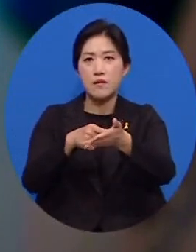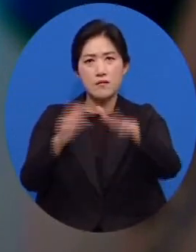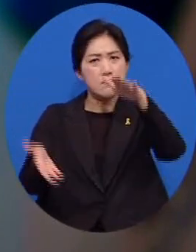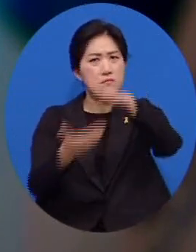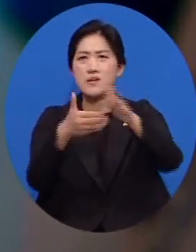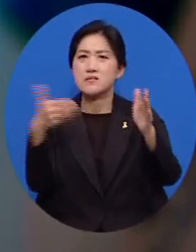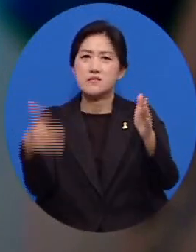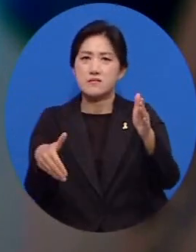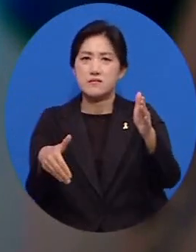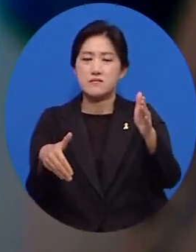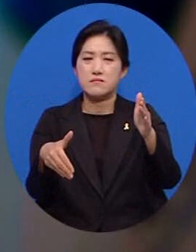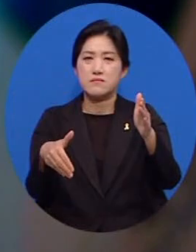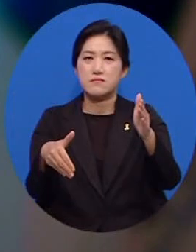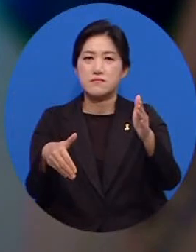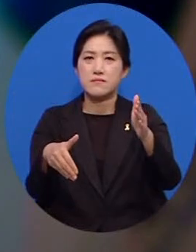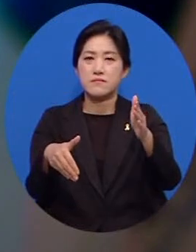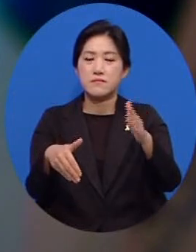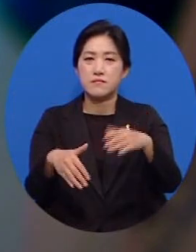않았습니다.